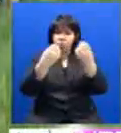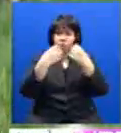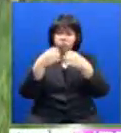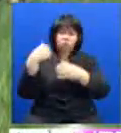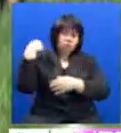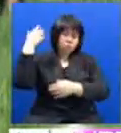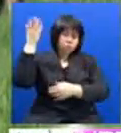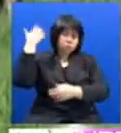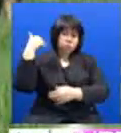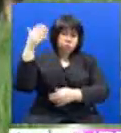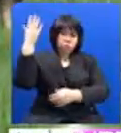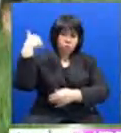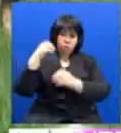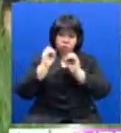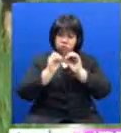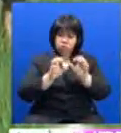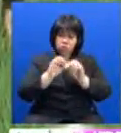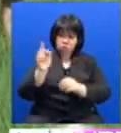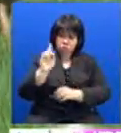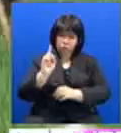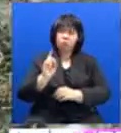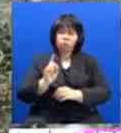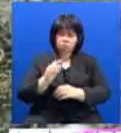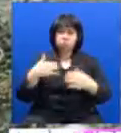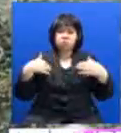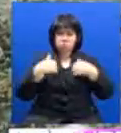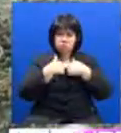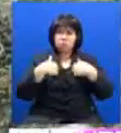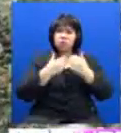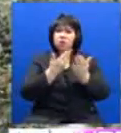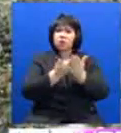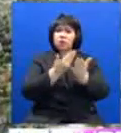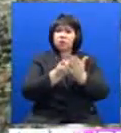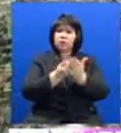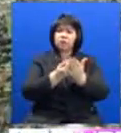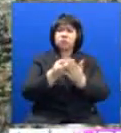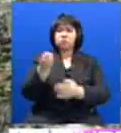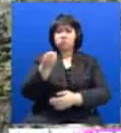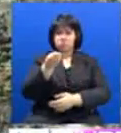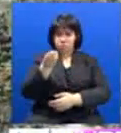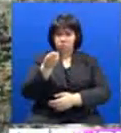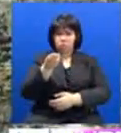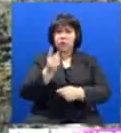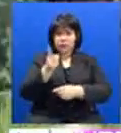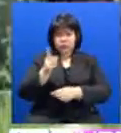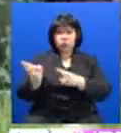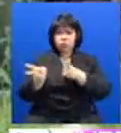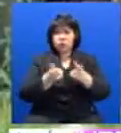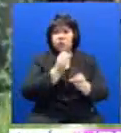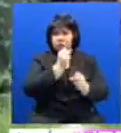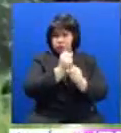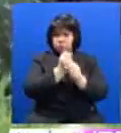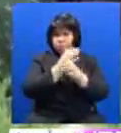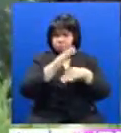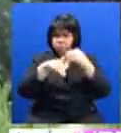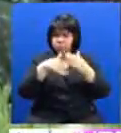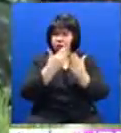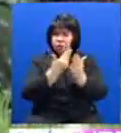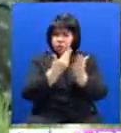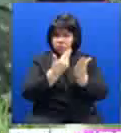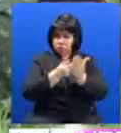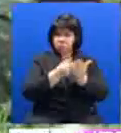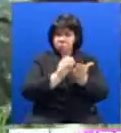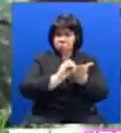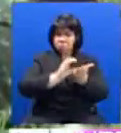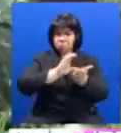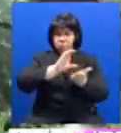แบบดั้งเดิมนั้นทำให้ชาวนาเหนื่อยและได้ผลตอบแทนน้อยทั้งที่มีวิธีให้ผลตอบแทนคุ้มค่าแต่ชาวน